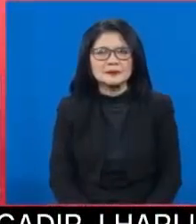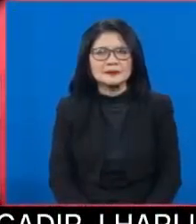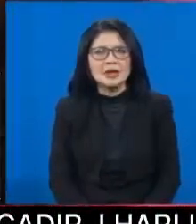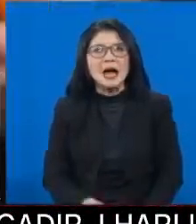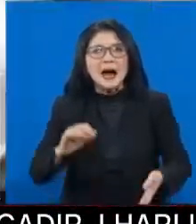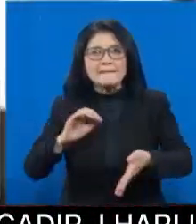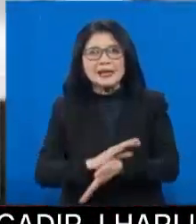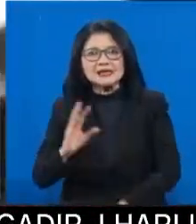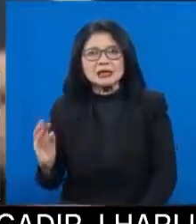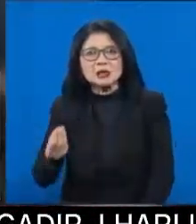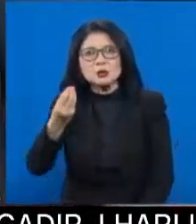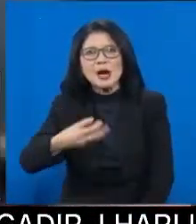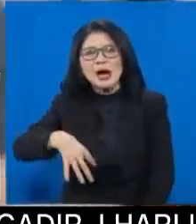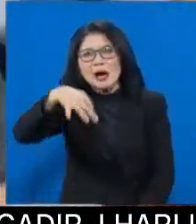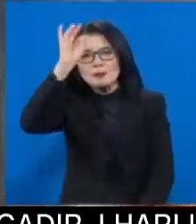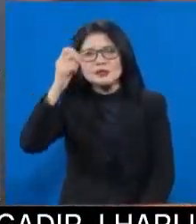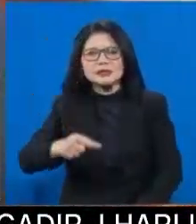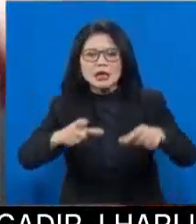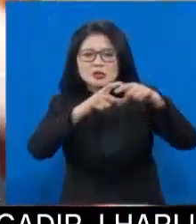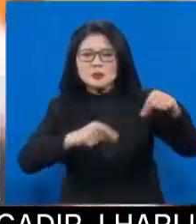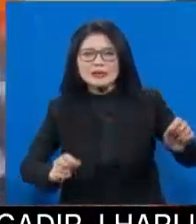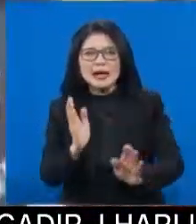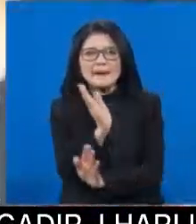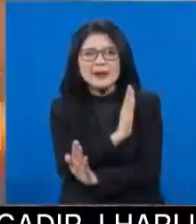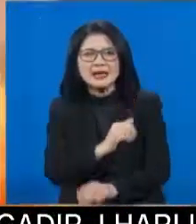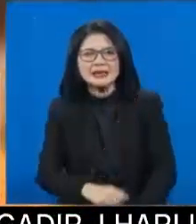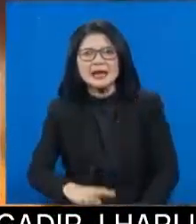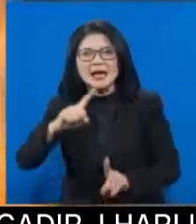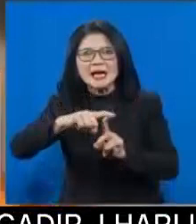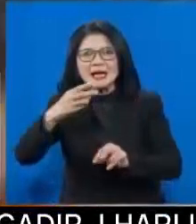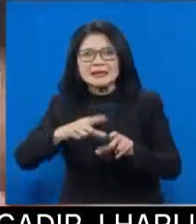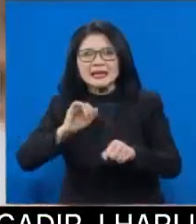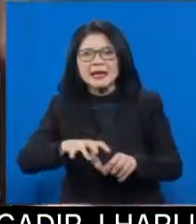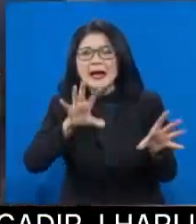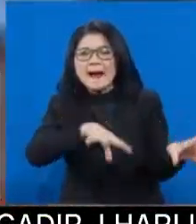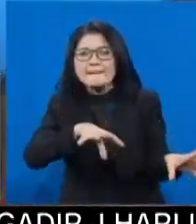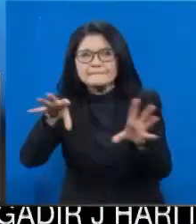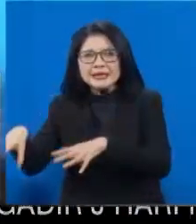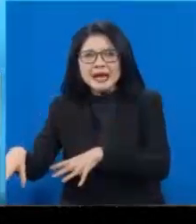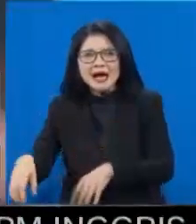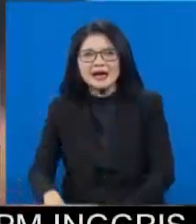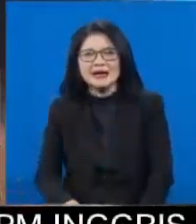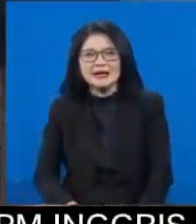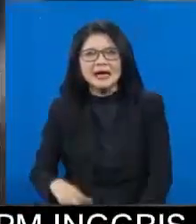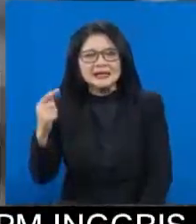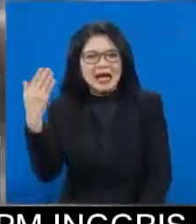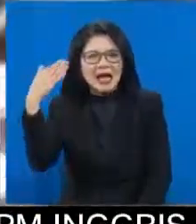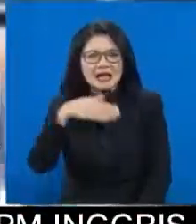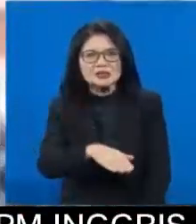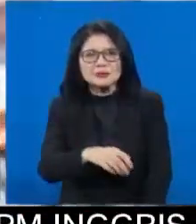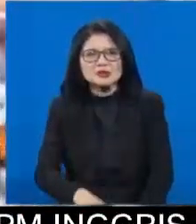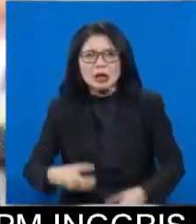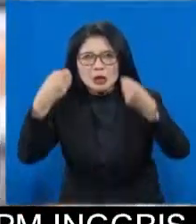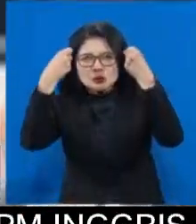Mantan Kapolda Sumatera Barat Irjen Pol Teddy Minahasa Senin malam dipindahkan dari tempat khusus Mabes Polri dan dijebloskan ke Rutan